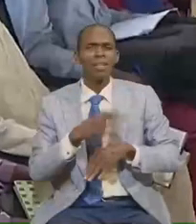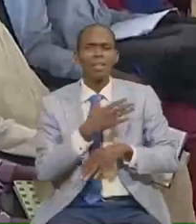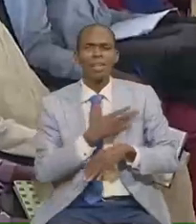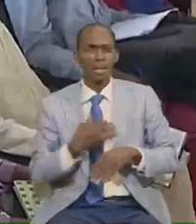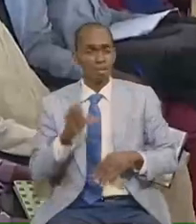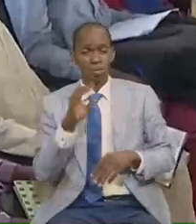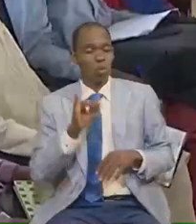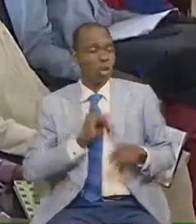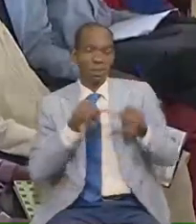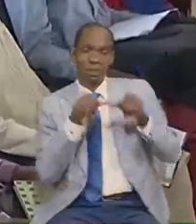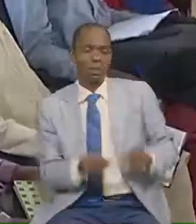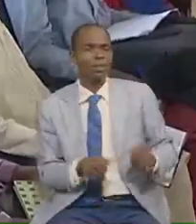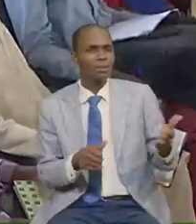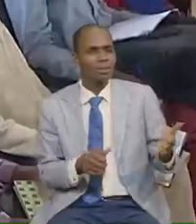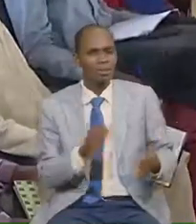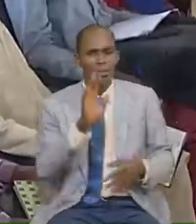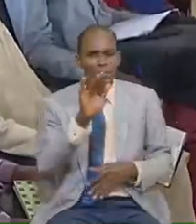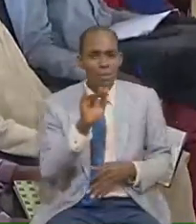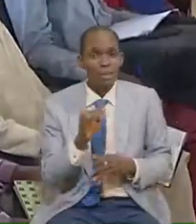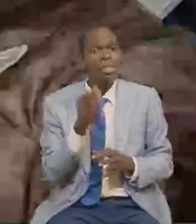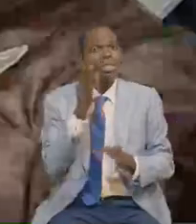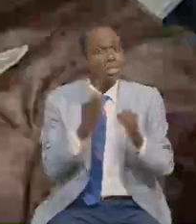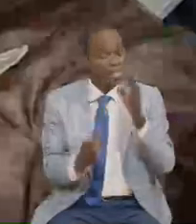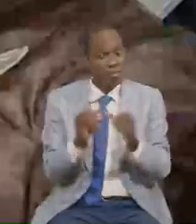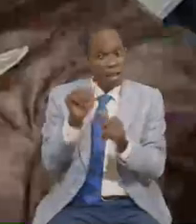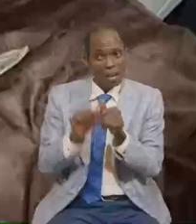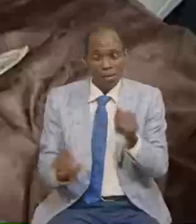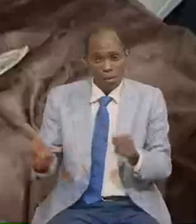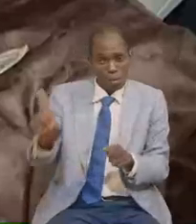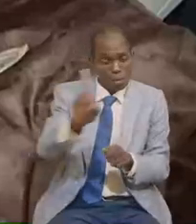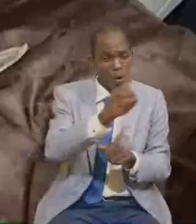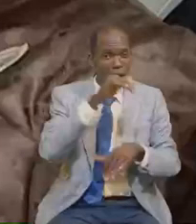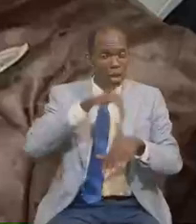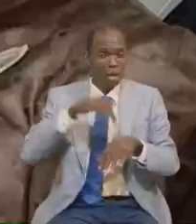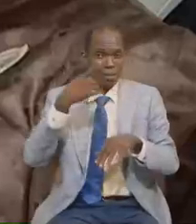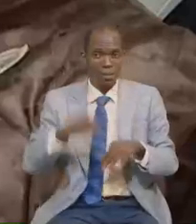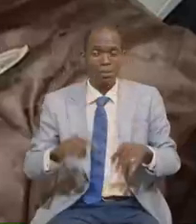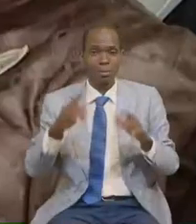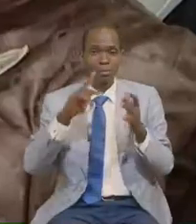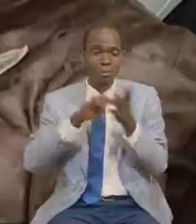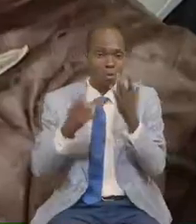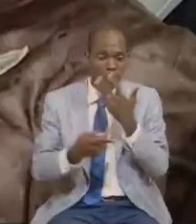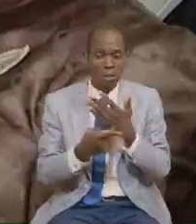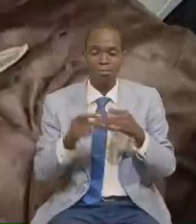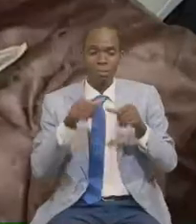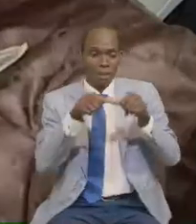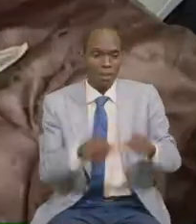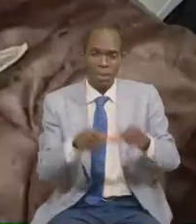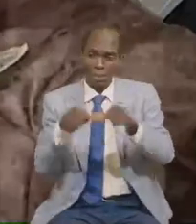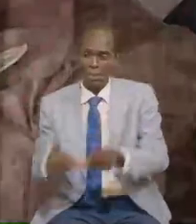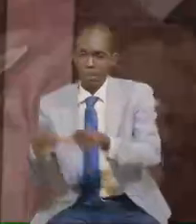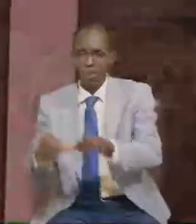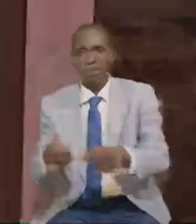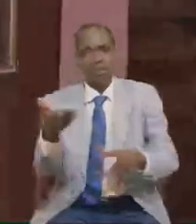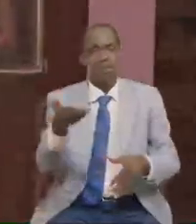Alors je reste là-bas. Alors mon ami, si tout le monde a la retraite, restez ici et restez là-bas et restez là-bas.